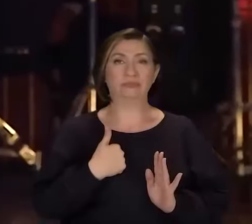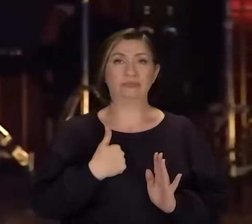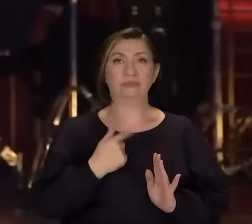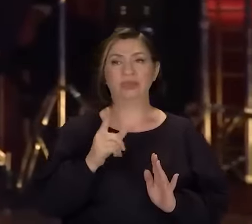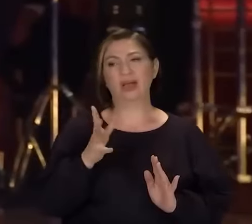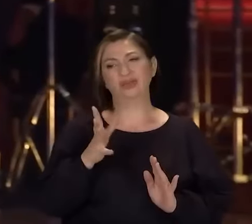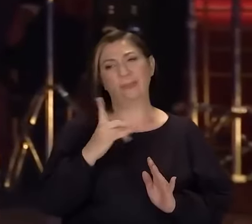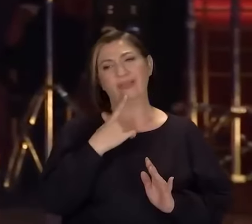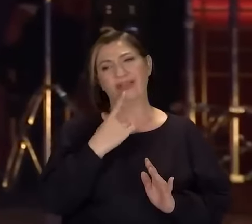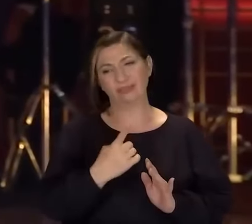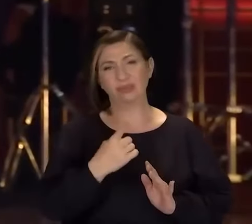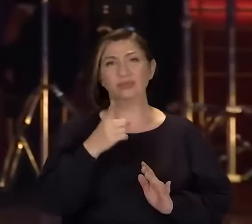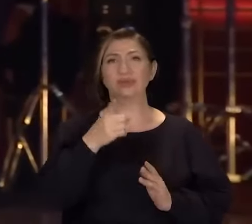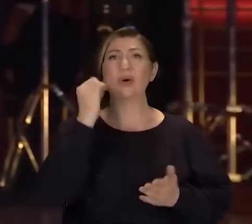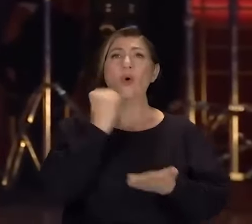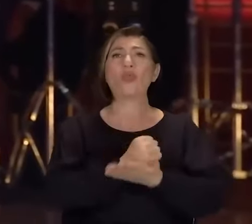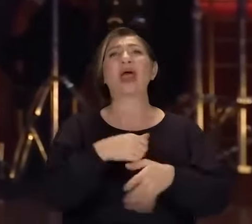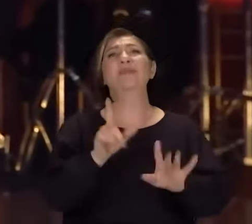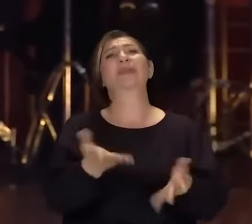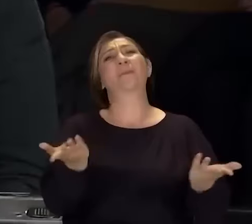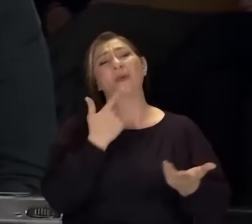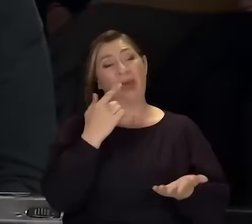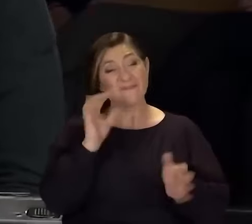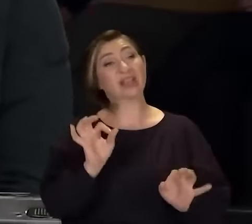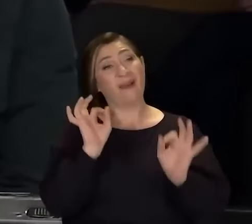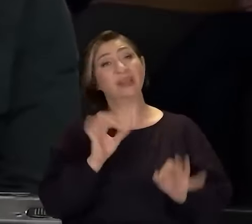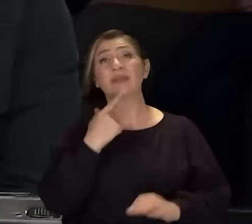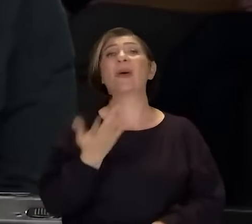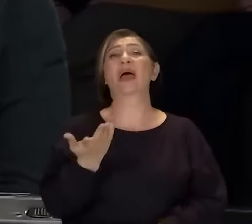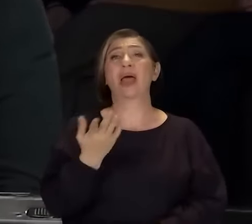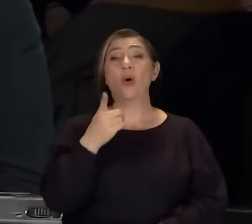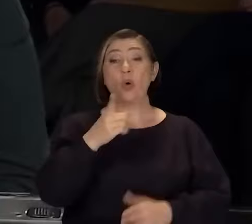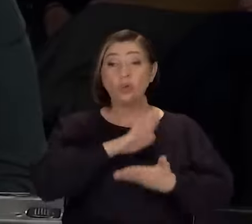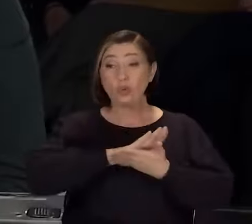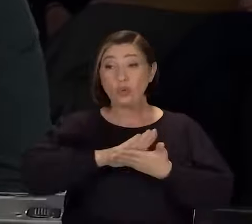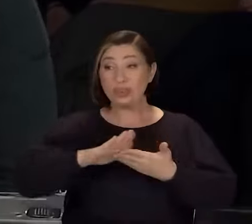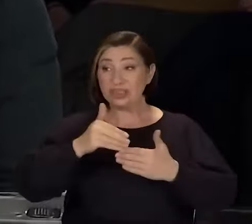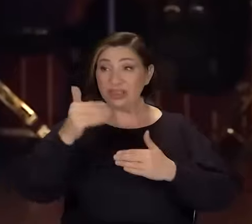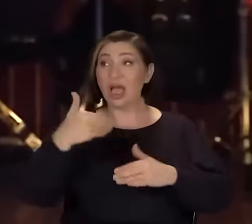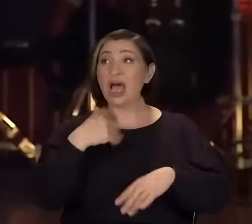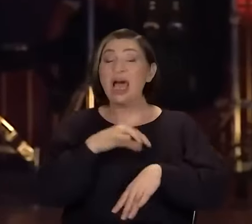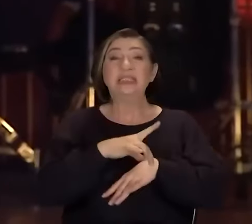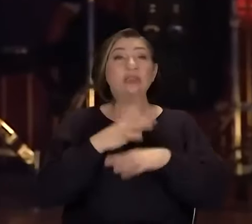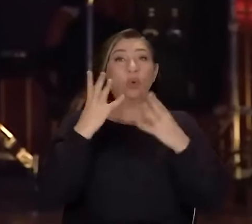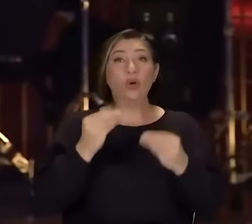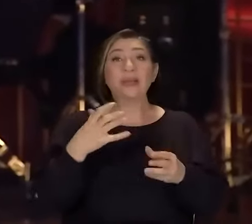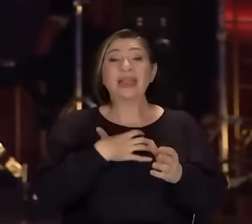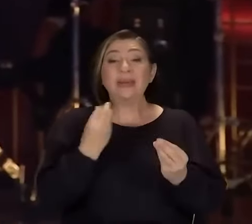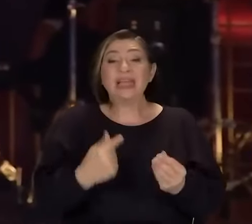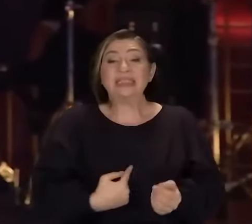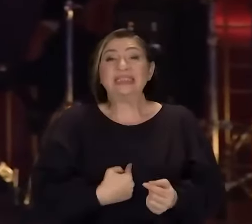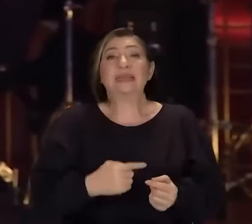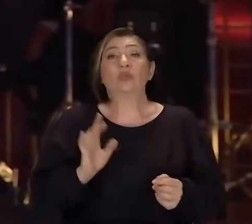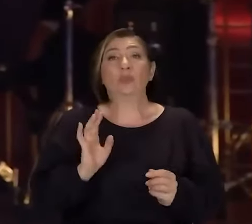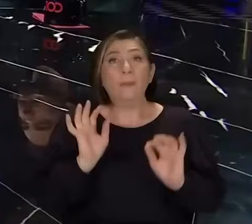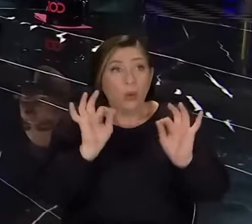Ya bir acayip laf etmişsin bir de burada tasdik edip durma ya. Neyse. O düzenin dışına çıktığımda hasta oluyorum, kendimi iyi